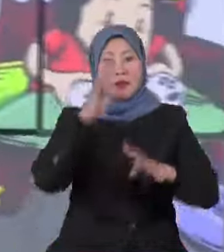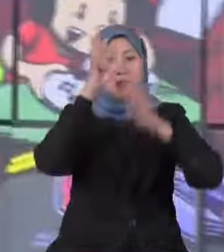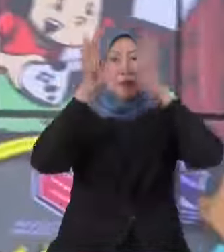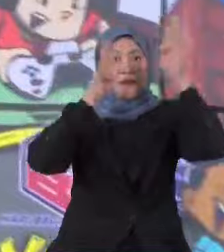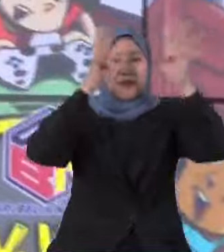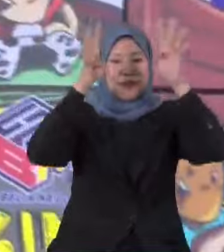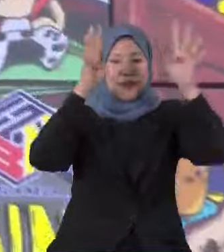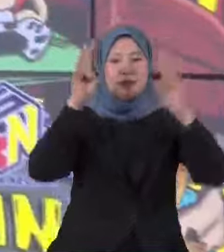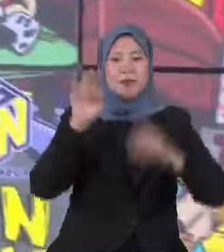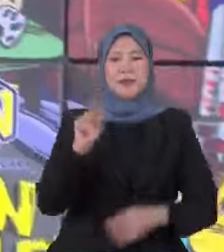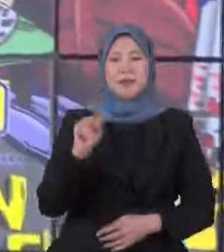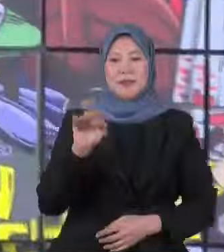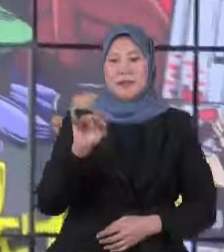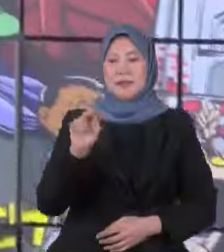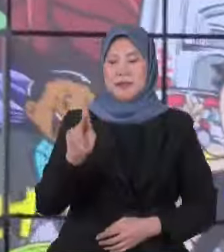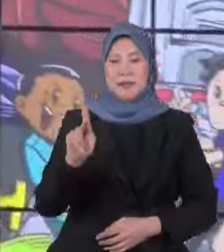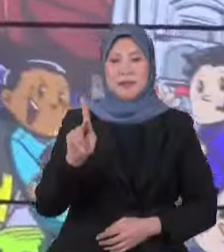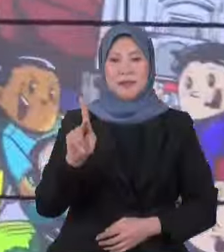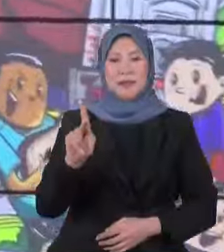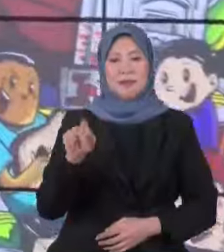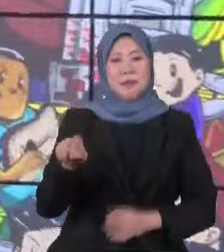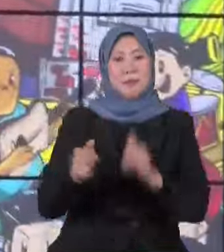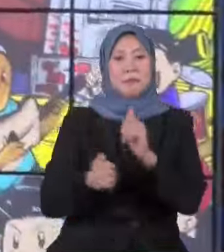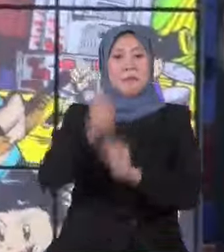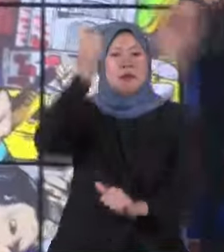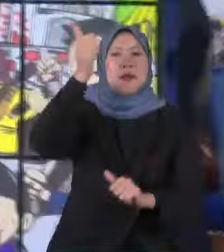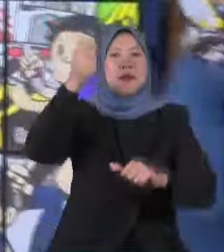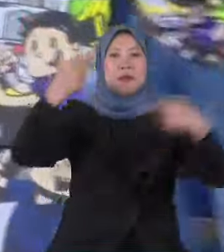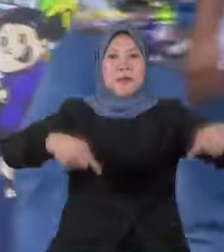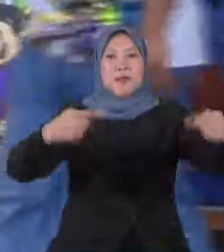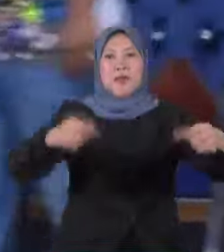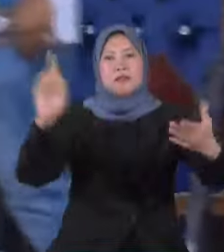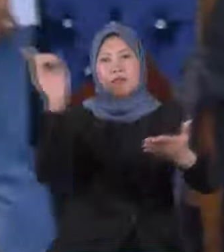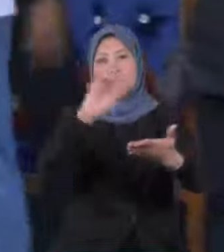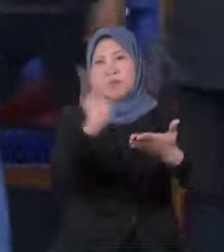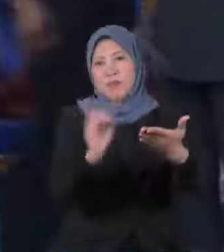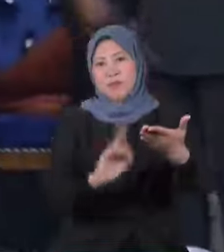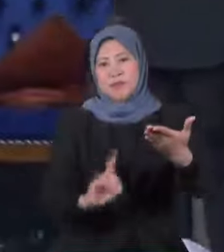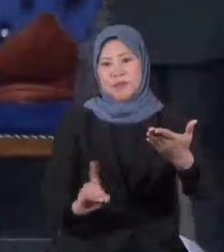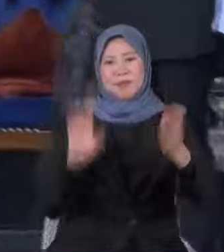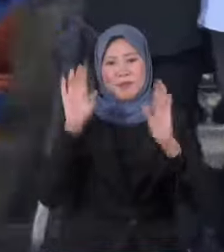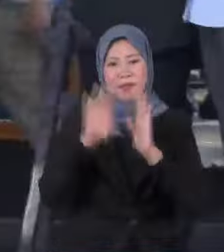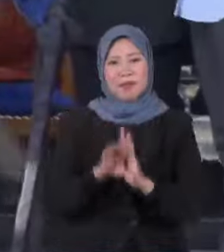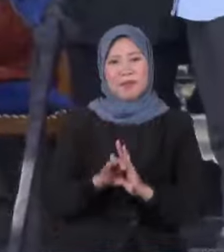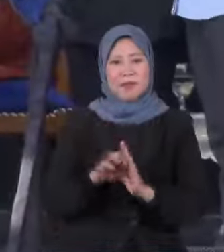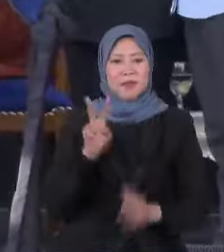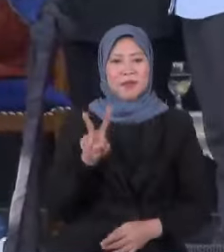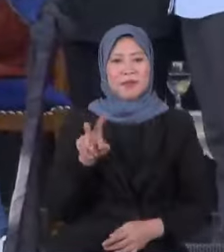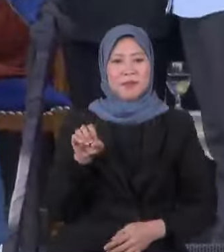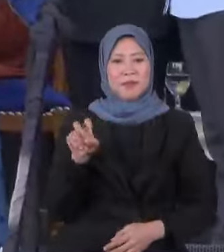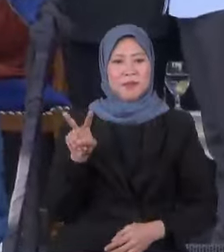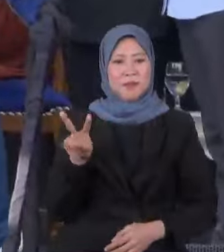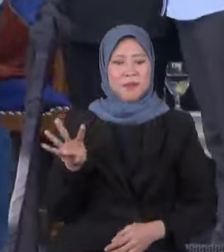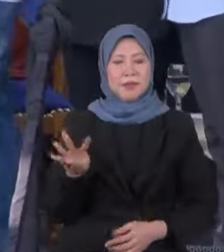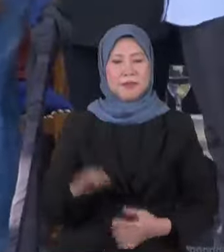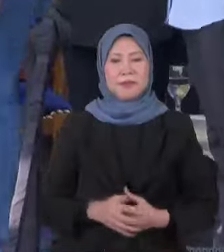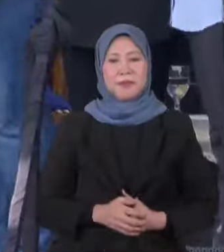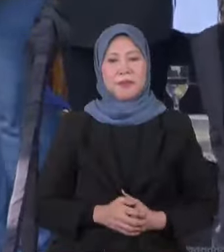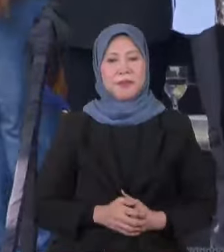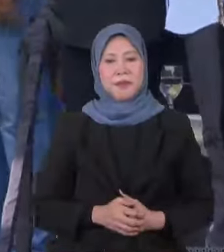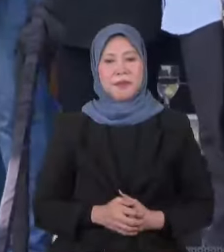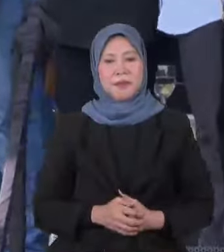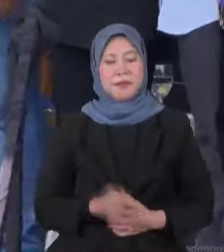kreativiti saudara Nik Syaiful Iqmal, merupakan pemenang pertandingan Doodle HBN MBN 2024.